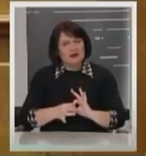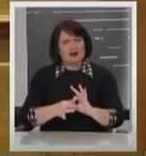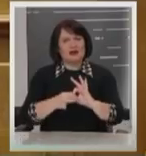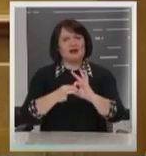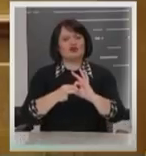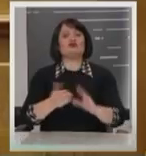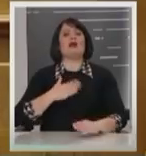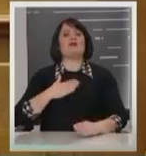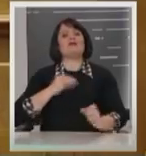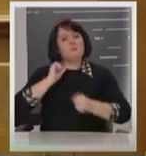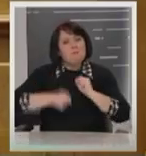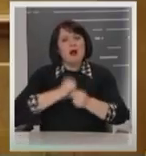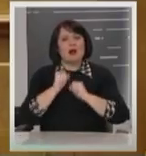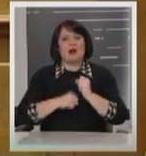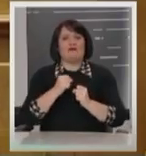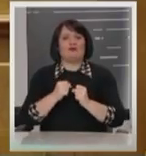το δικό της αγώνα.